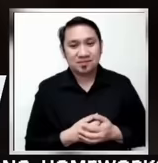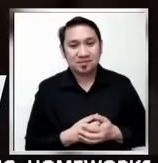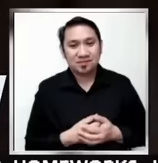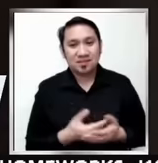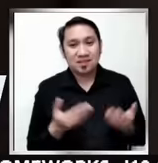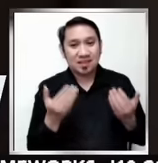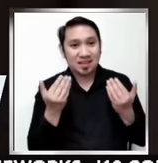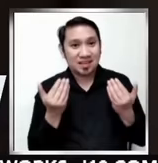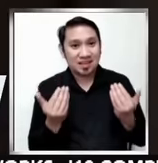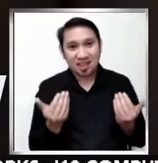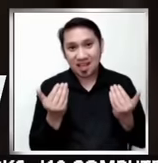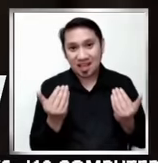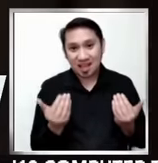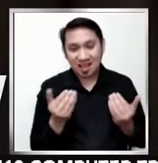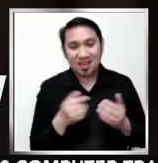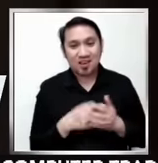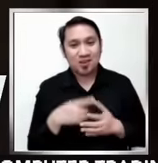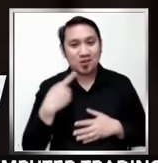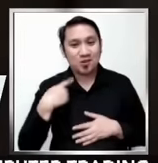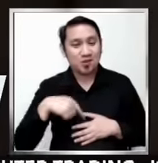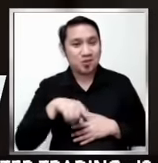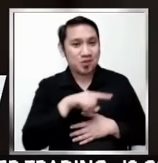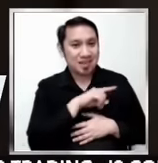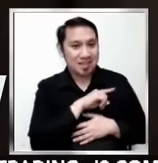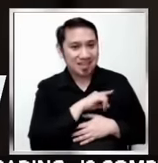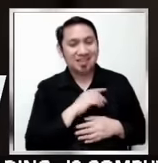Today, we